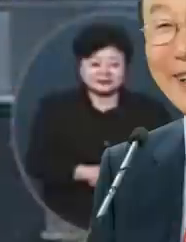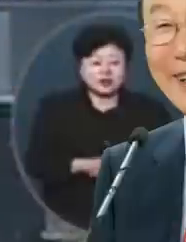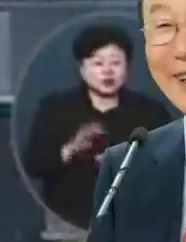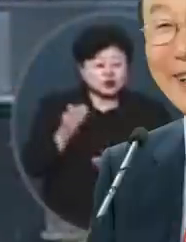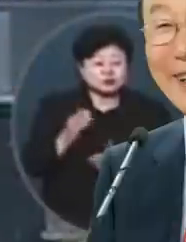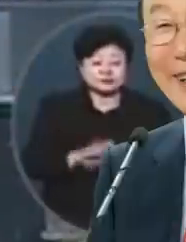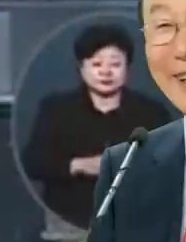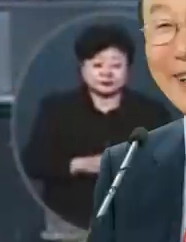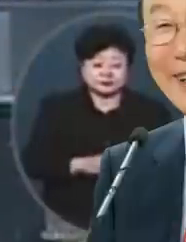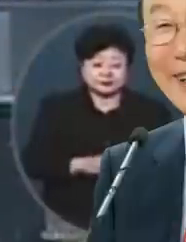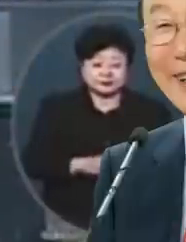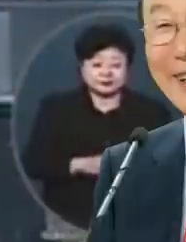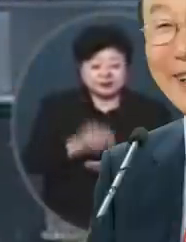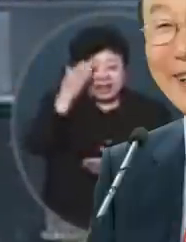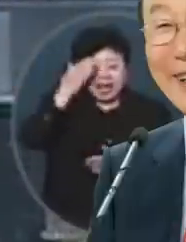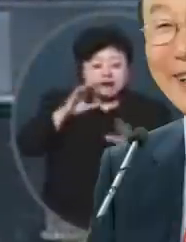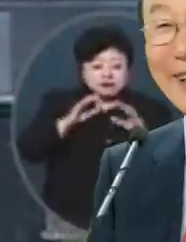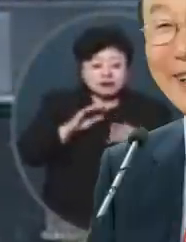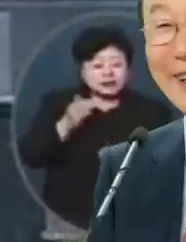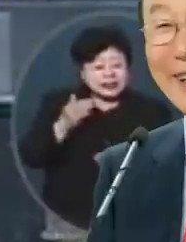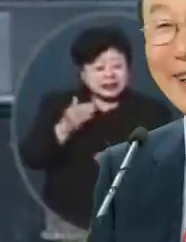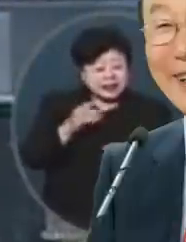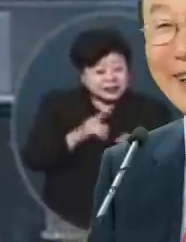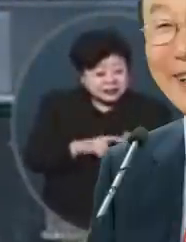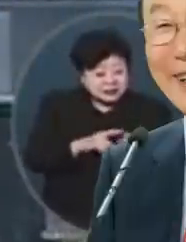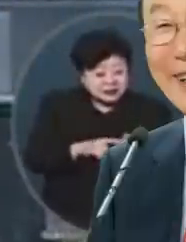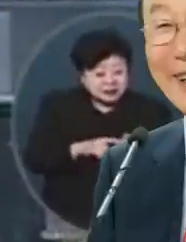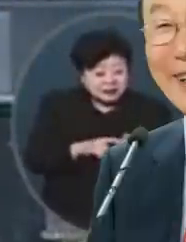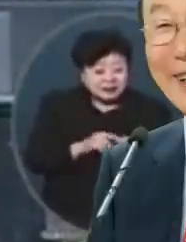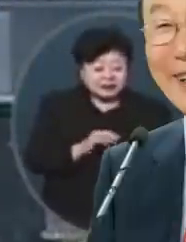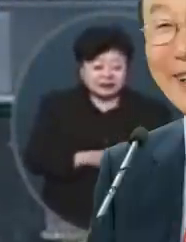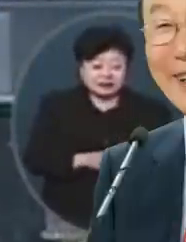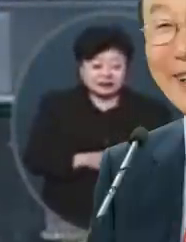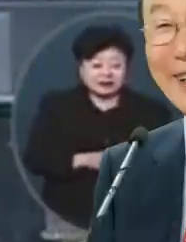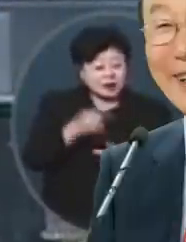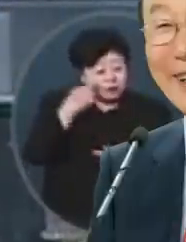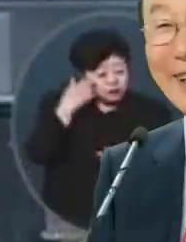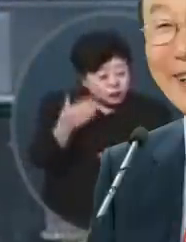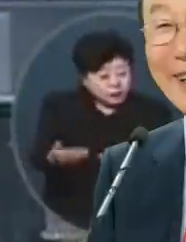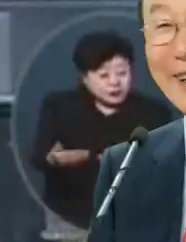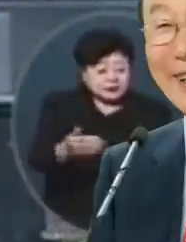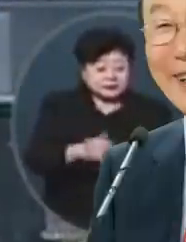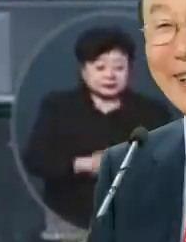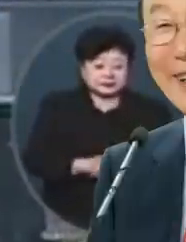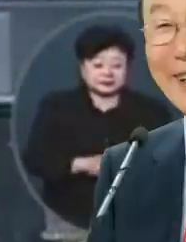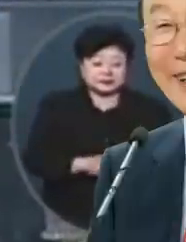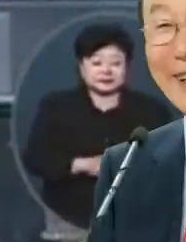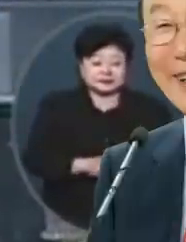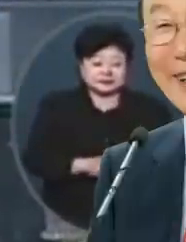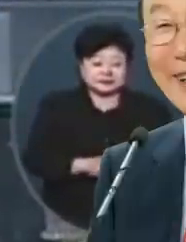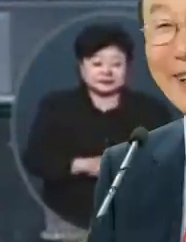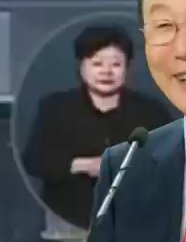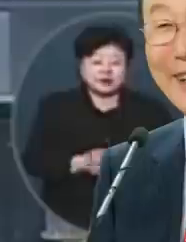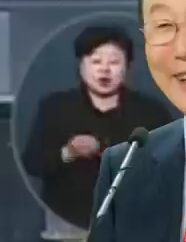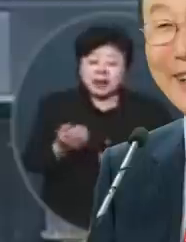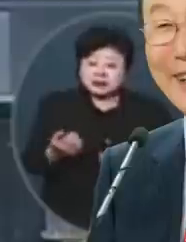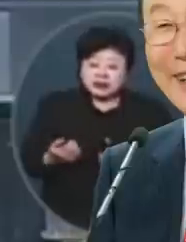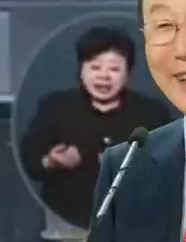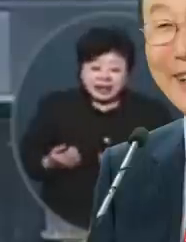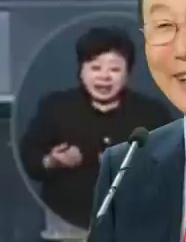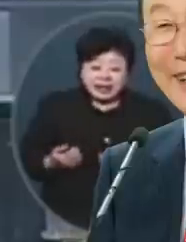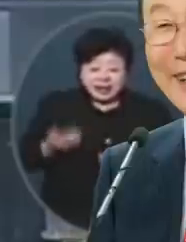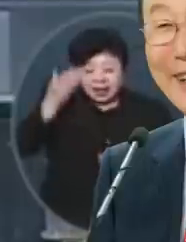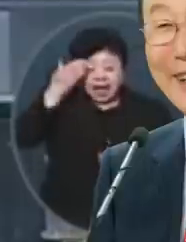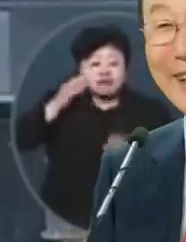요사이 우리나라가 어떻게 될 것이냐 그 질문을 종종 해옵니다. 며칠 전에도